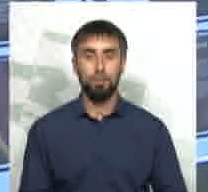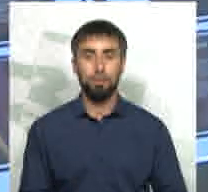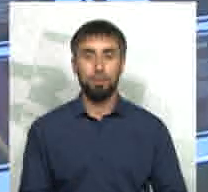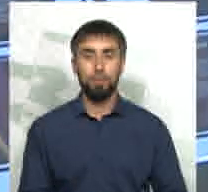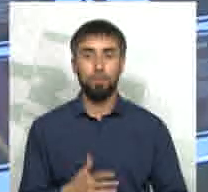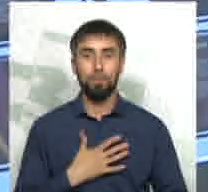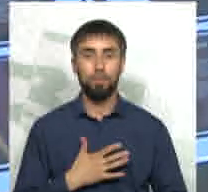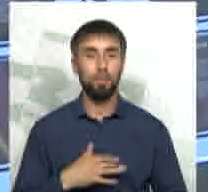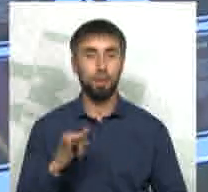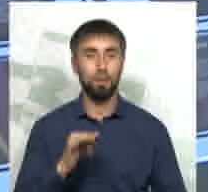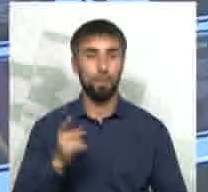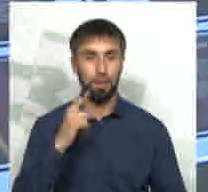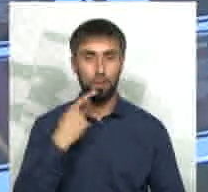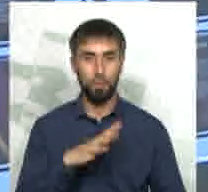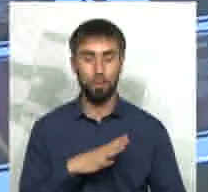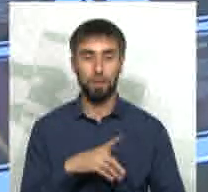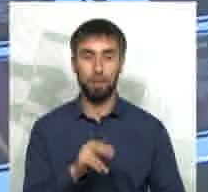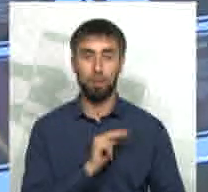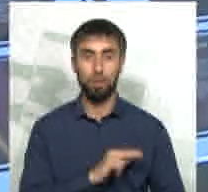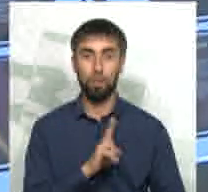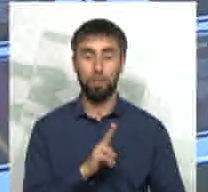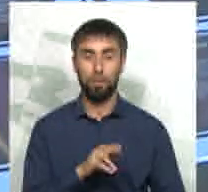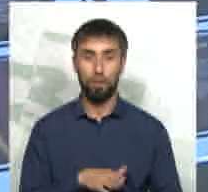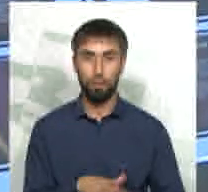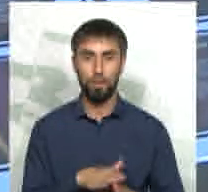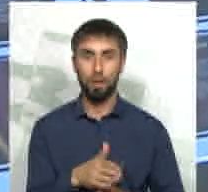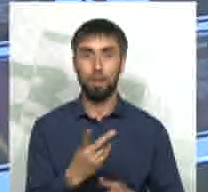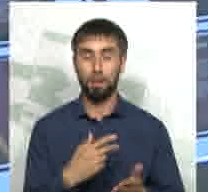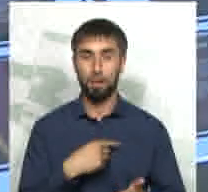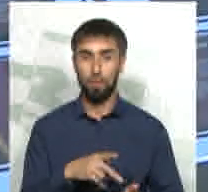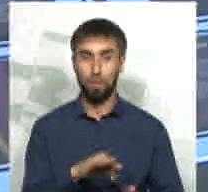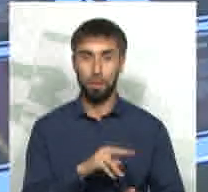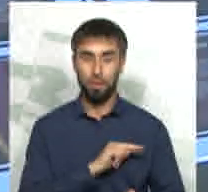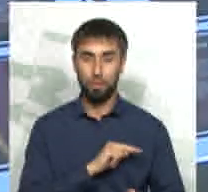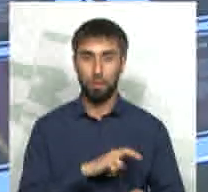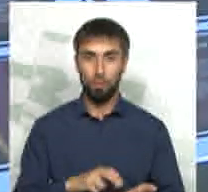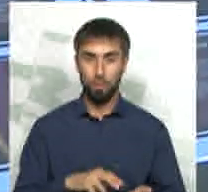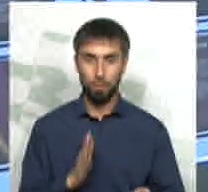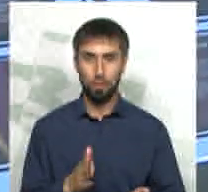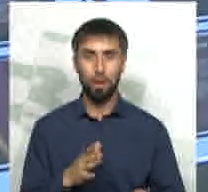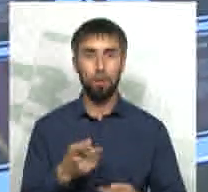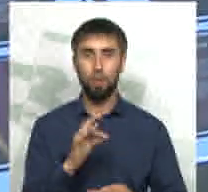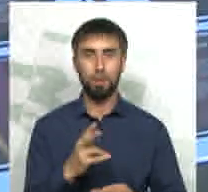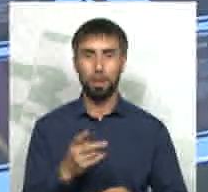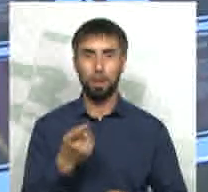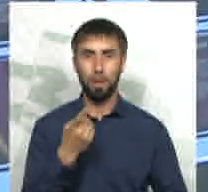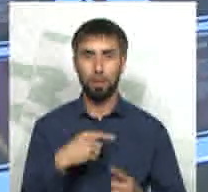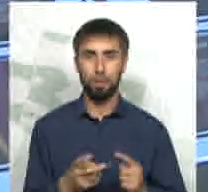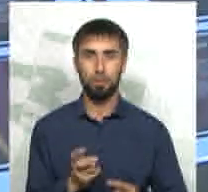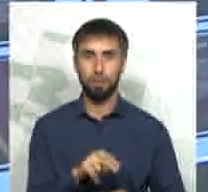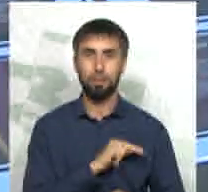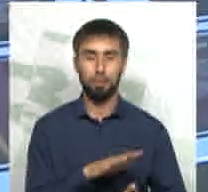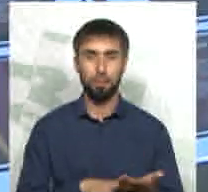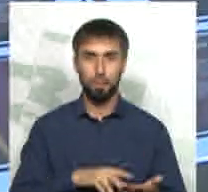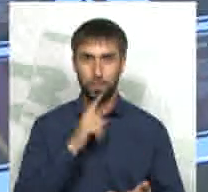داج والشام درس والحبج واسقو دي هن تبلخو خير يا ولدي هن تقول تقول يا حيوخ يخي وقواتس ملخا